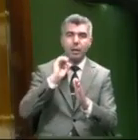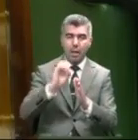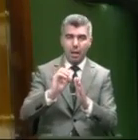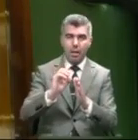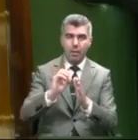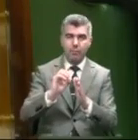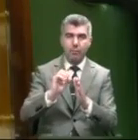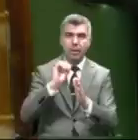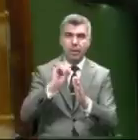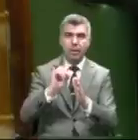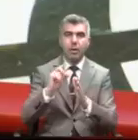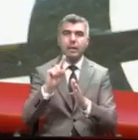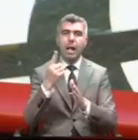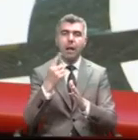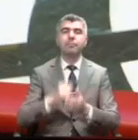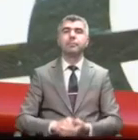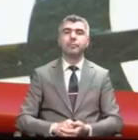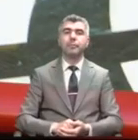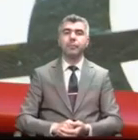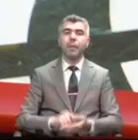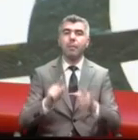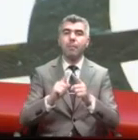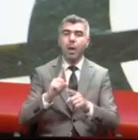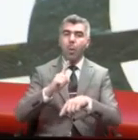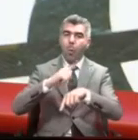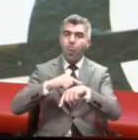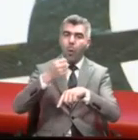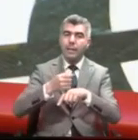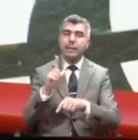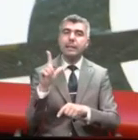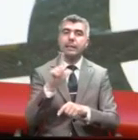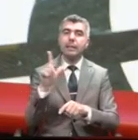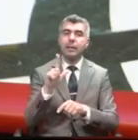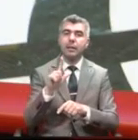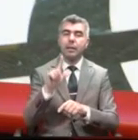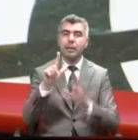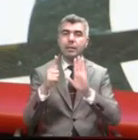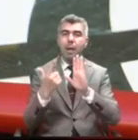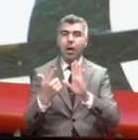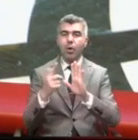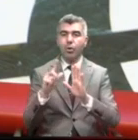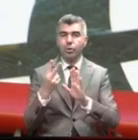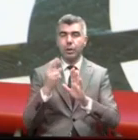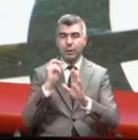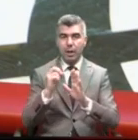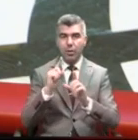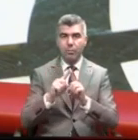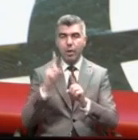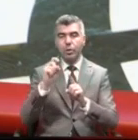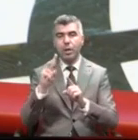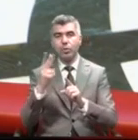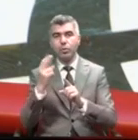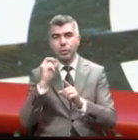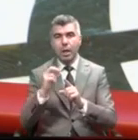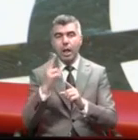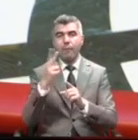1929,90 درهم تحديد تاريخ الاداب من الاثنين 27 فبراير 2023 الى غايات يوم الجمعه عشره مارس